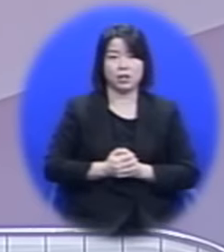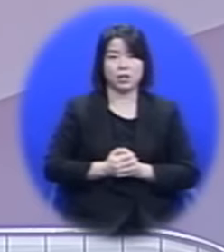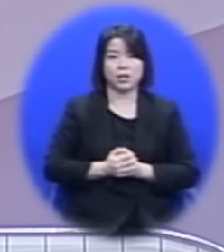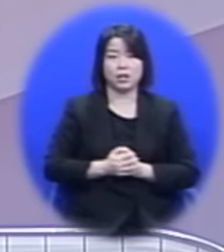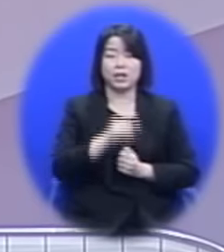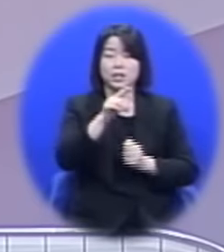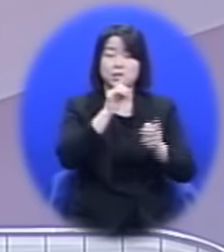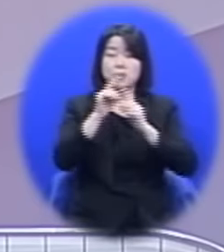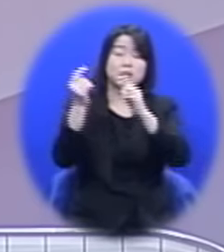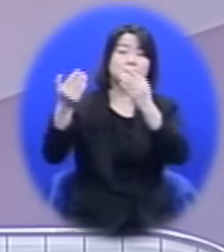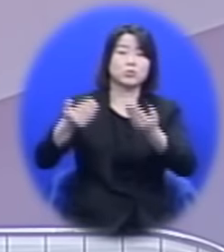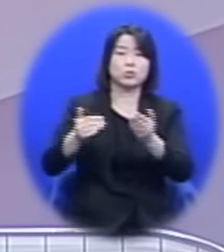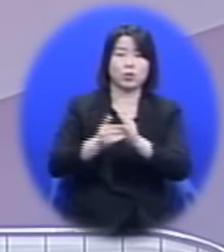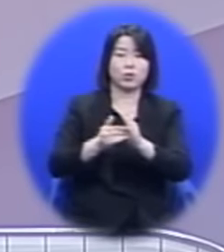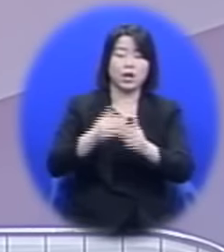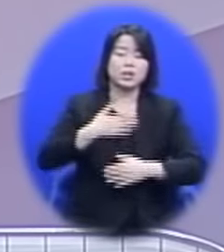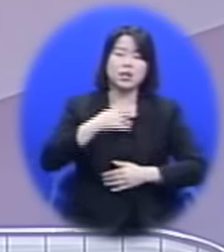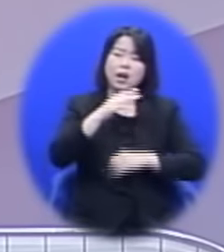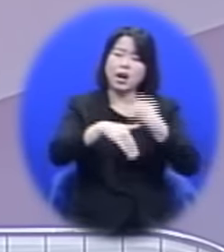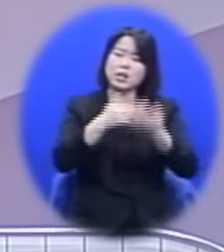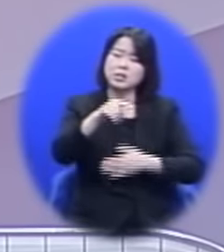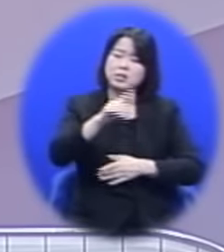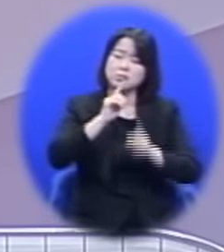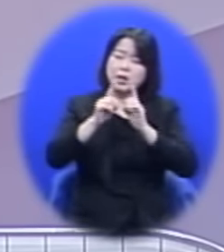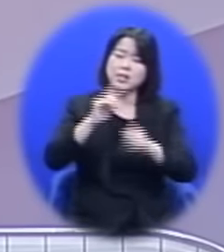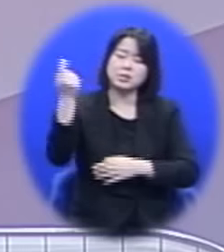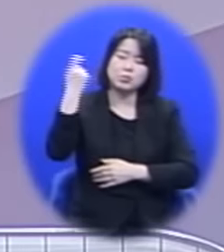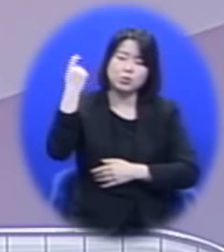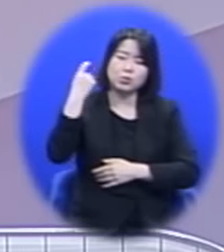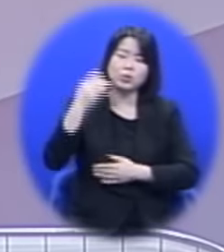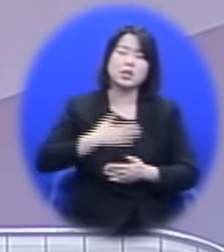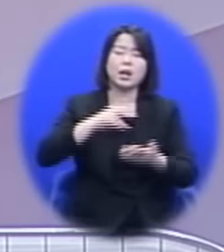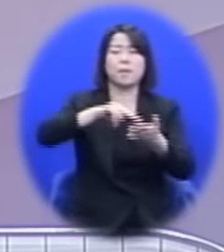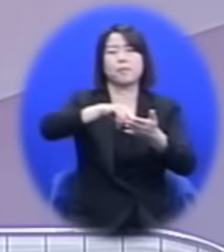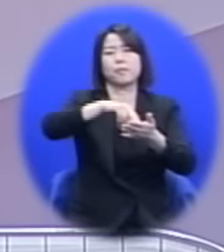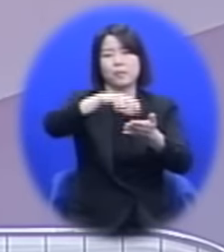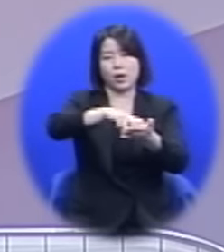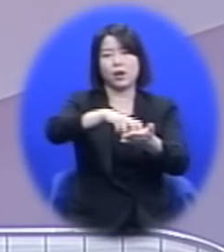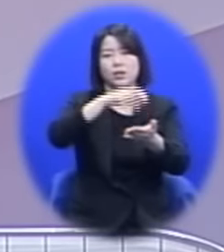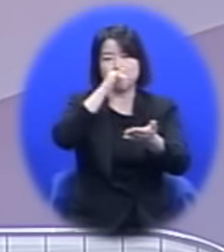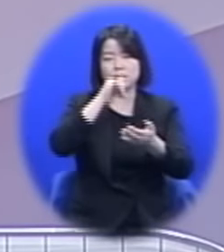제가 하나님의 그 말씀을 듣고 그때 꼭불하셨어요.